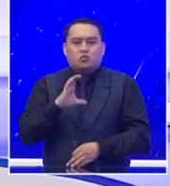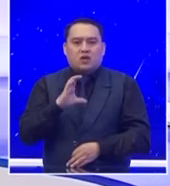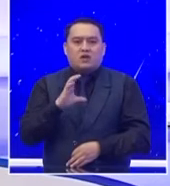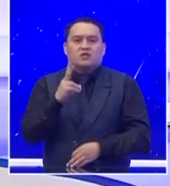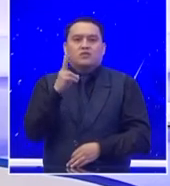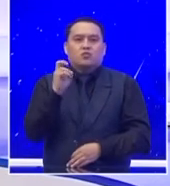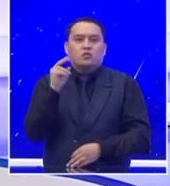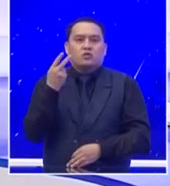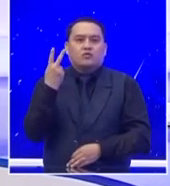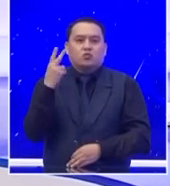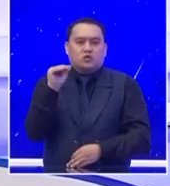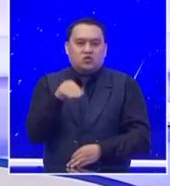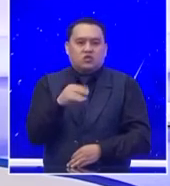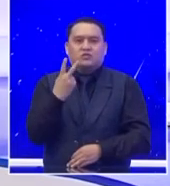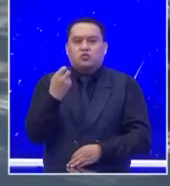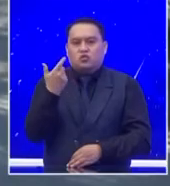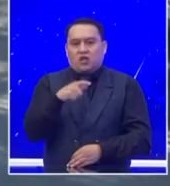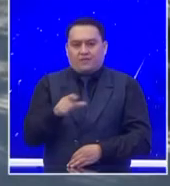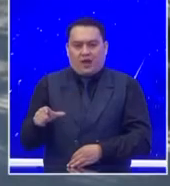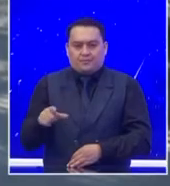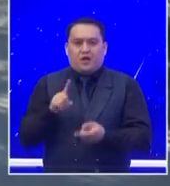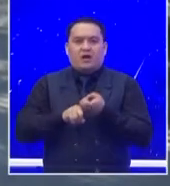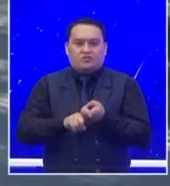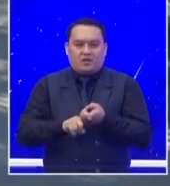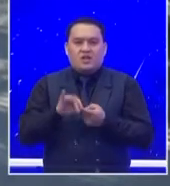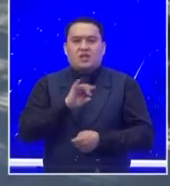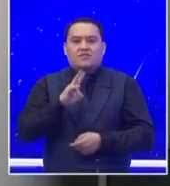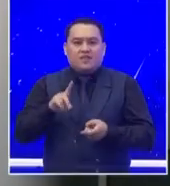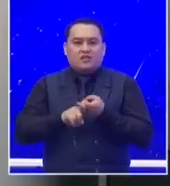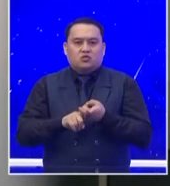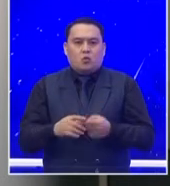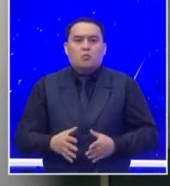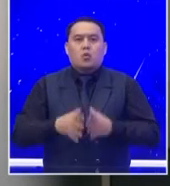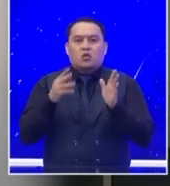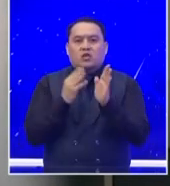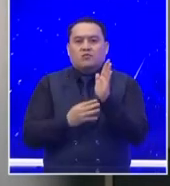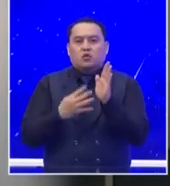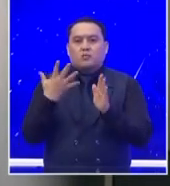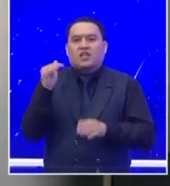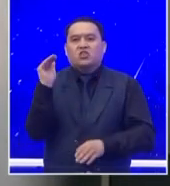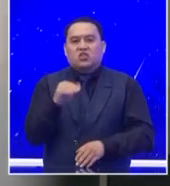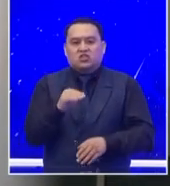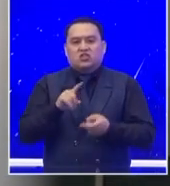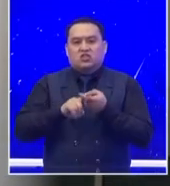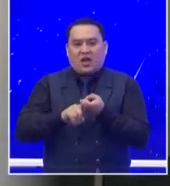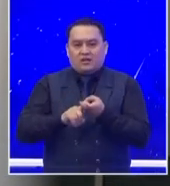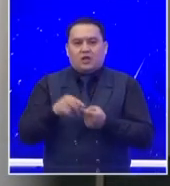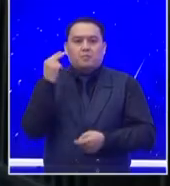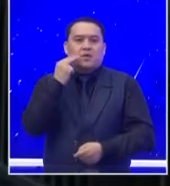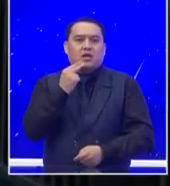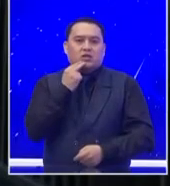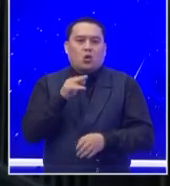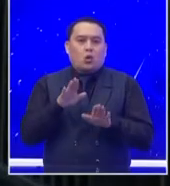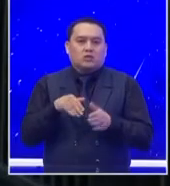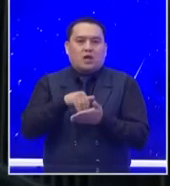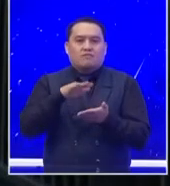свыше 2200 человек. Общее же количество инфицированных перевалило за 95 тысяч. Также только за пределами